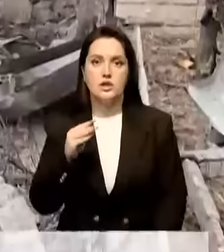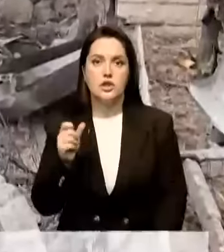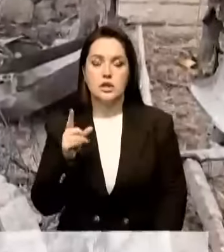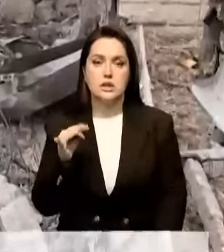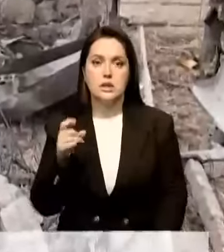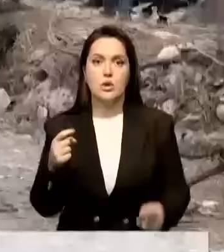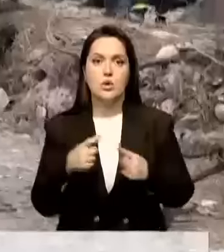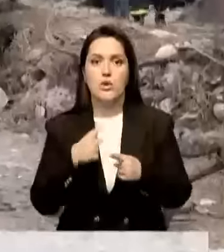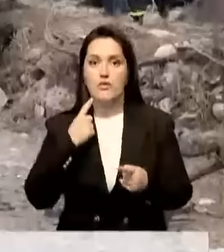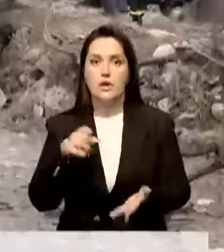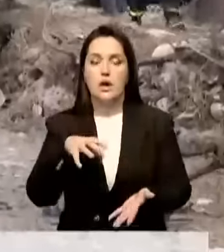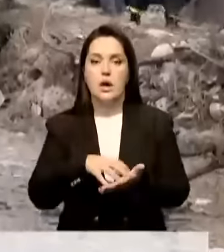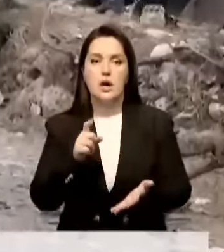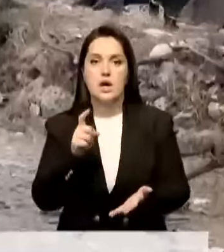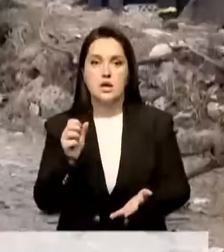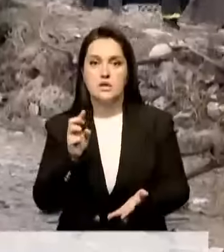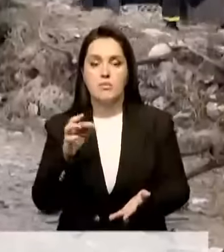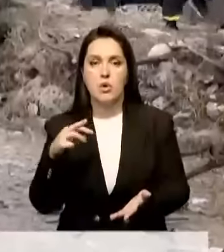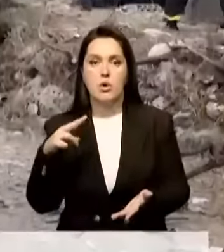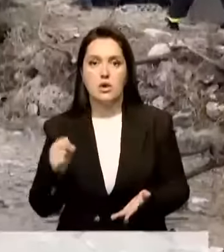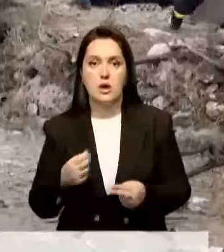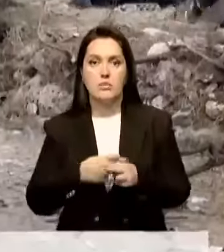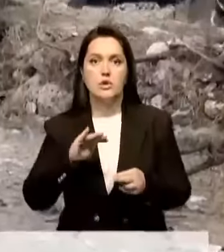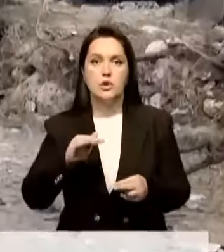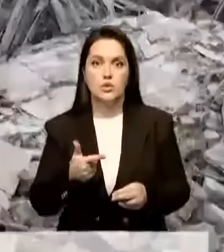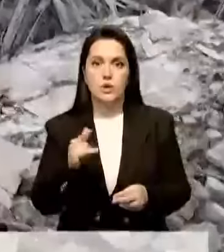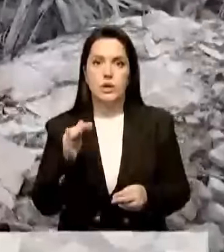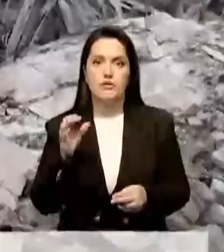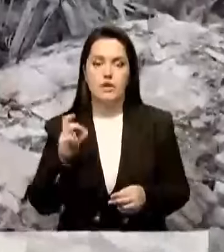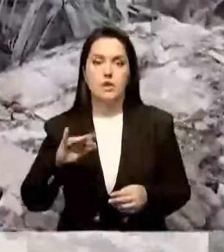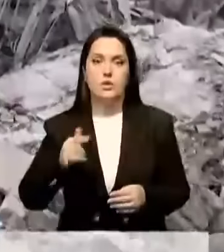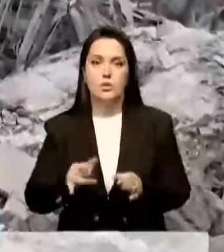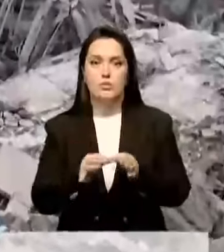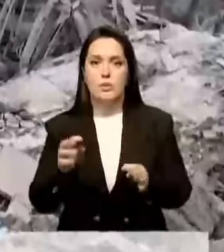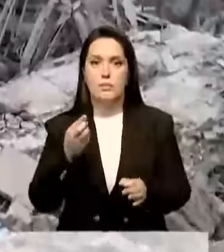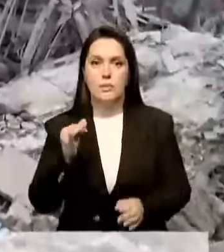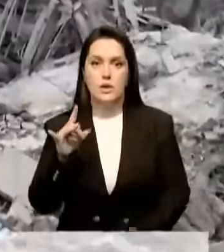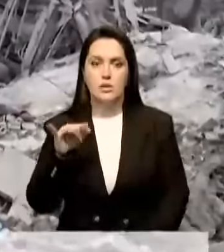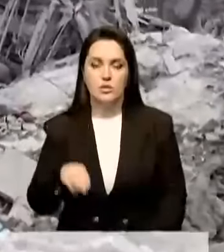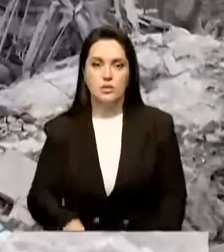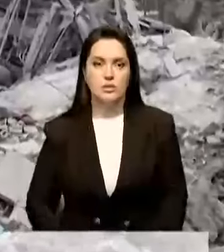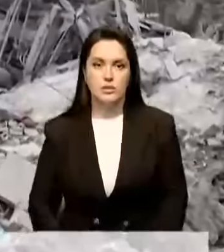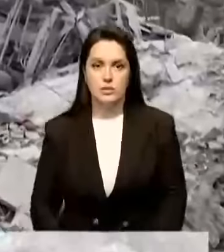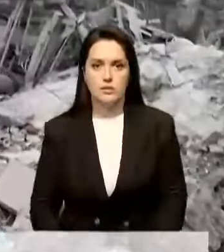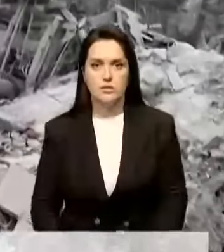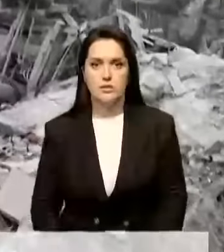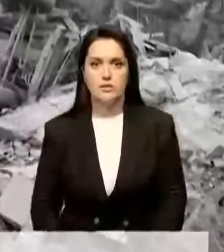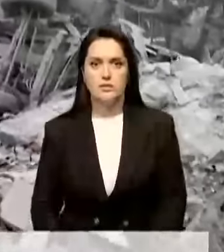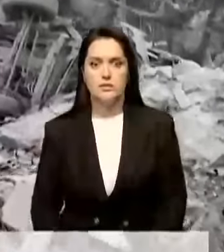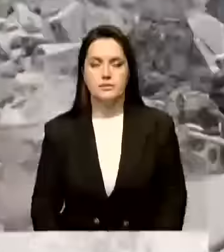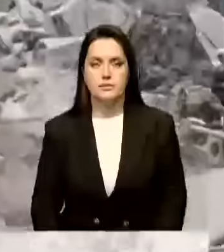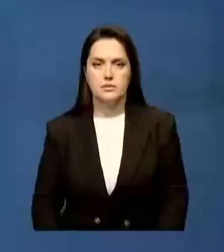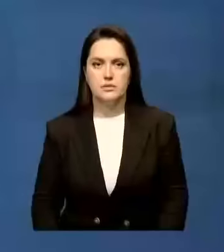уточняет, что военные объекты движения Хизбалла в основном расположены на юге Ливана и в южных пригородах Бейрута.